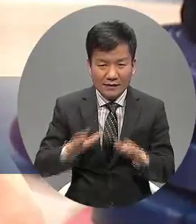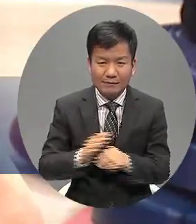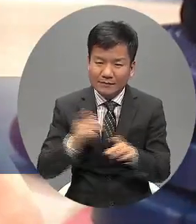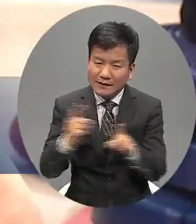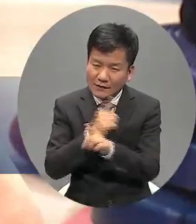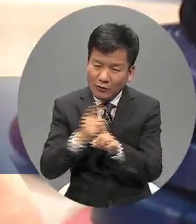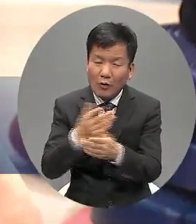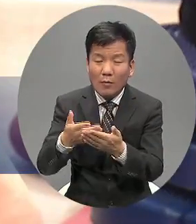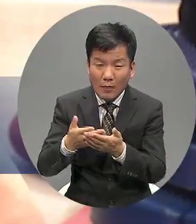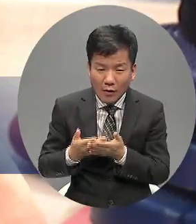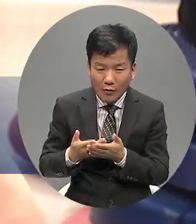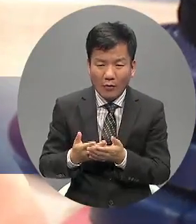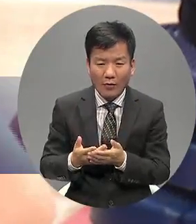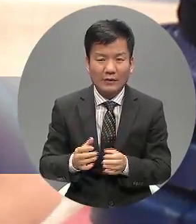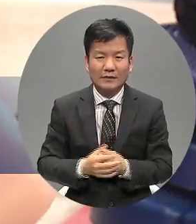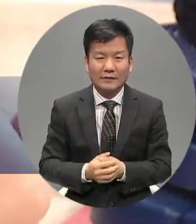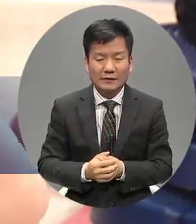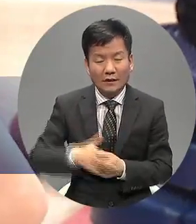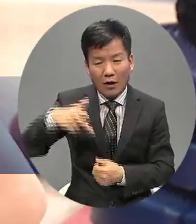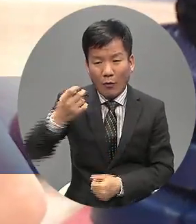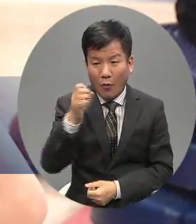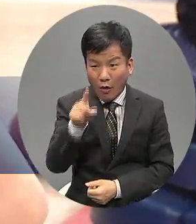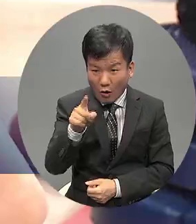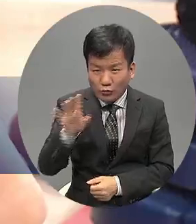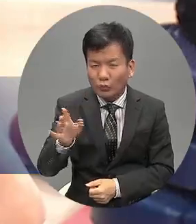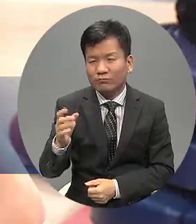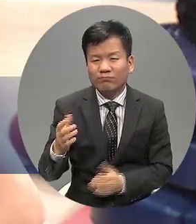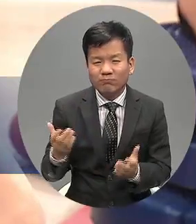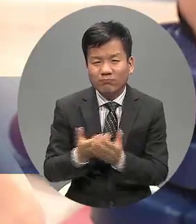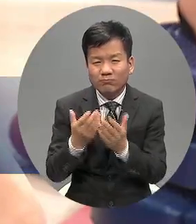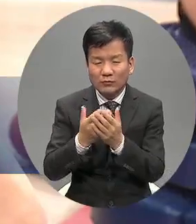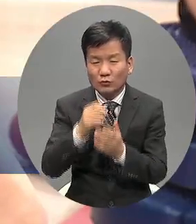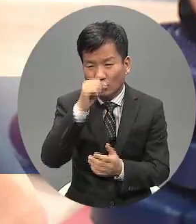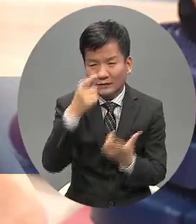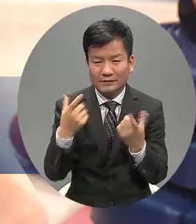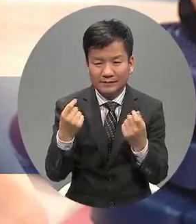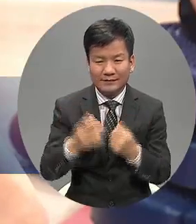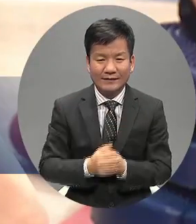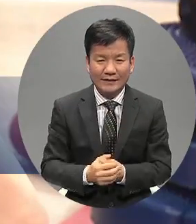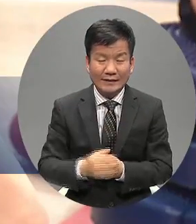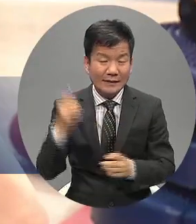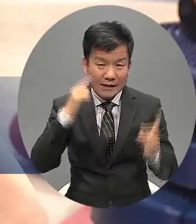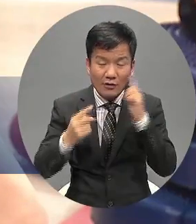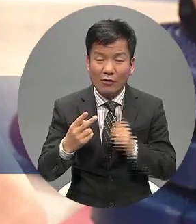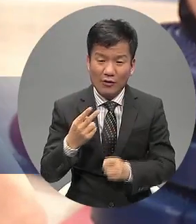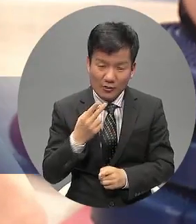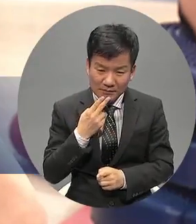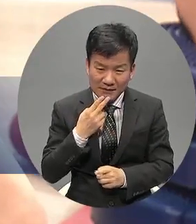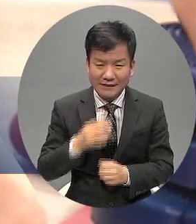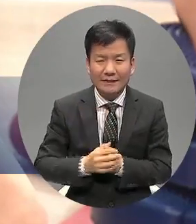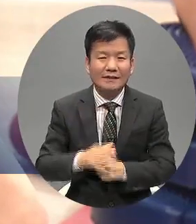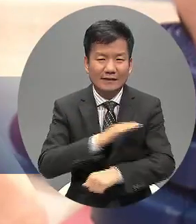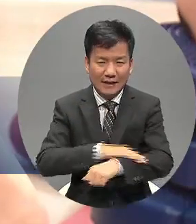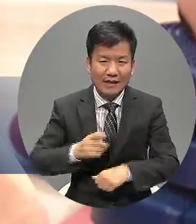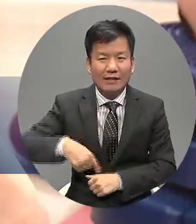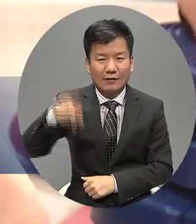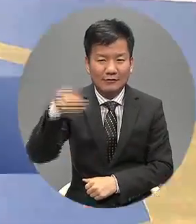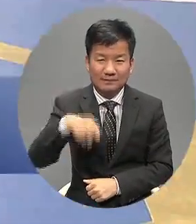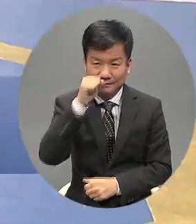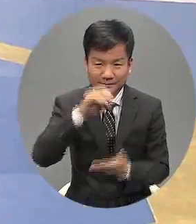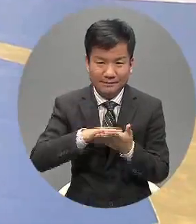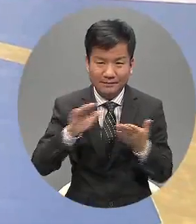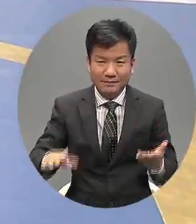치료를 받으면서 코어 힘이 조금 좋아진 것 같아요. 안 다치고 잘하고 왔으면